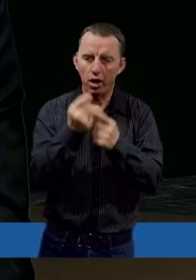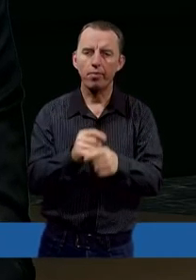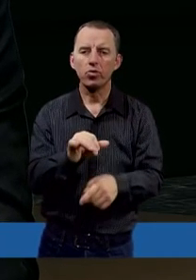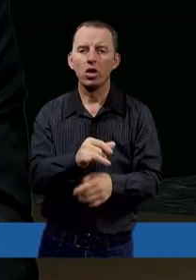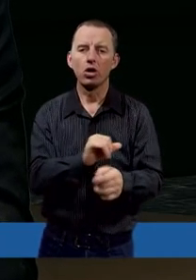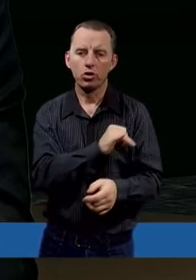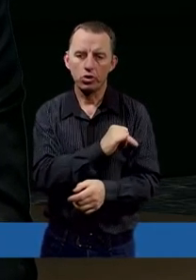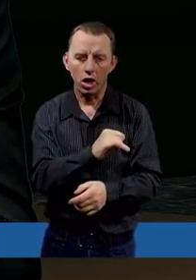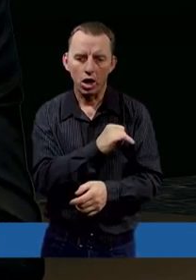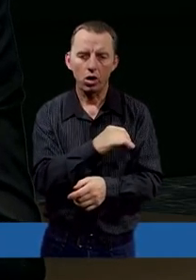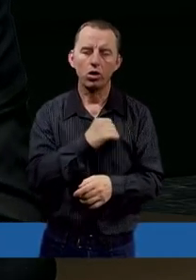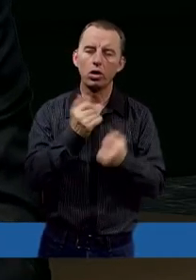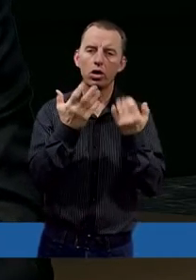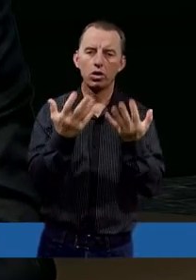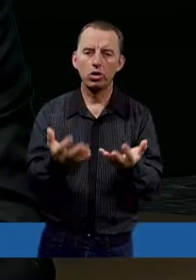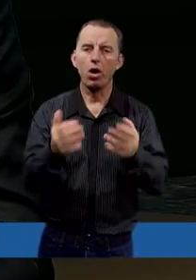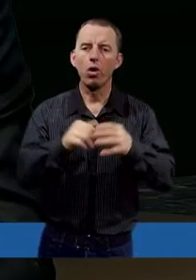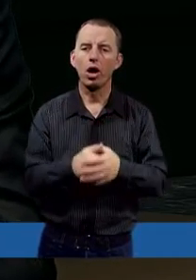wyniku grzechu